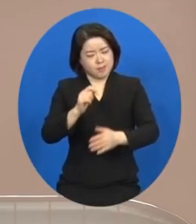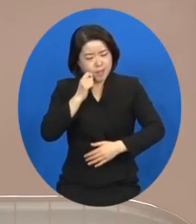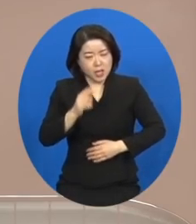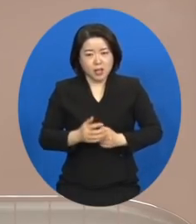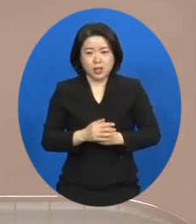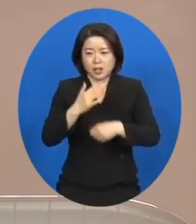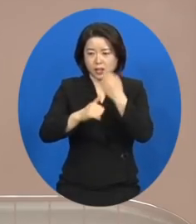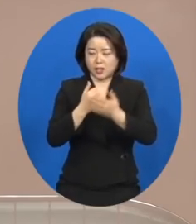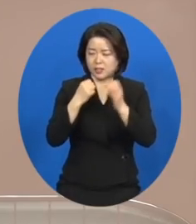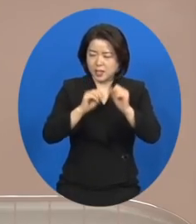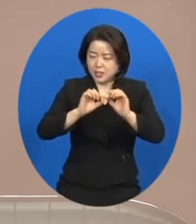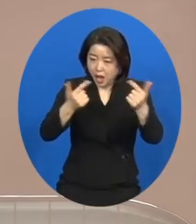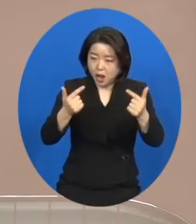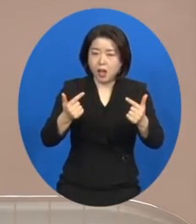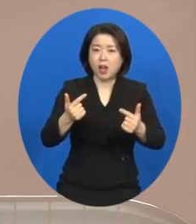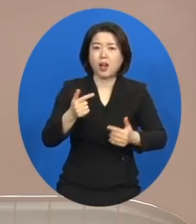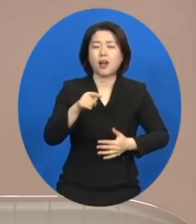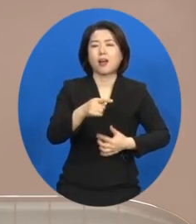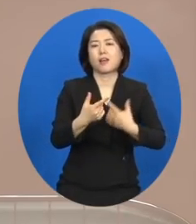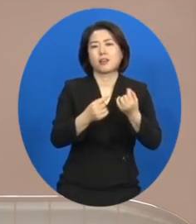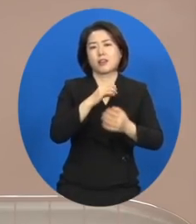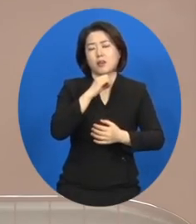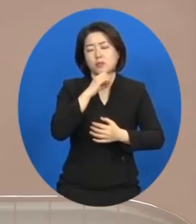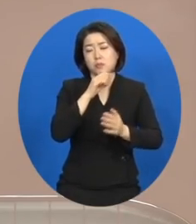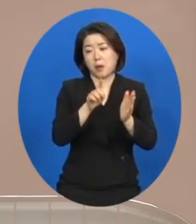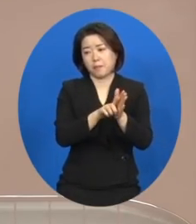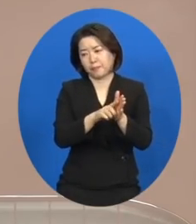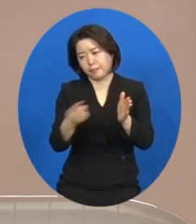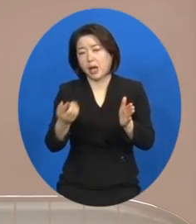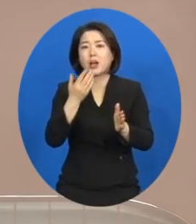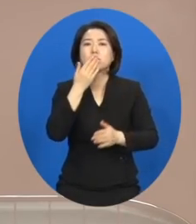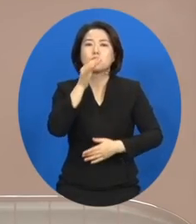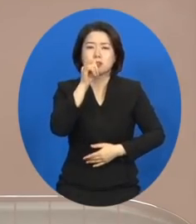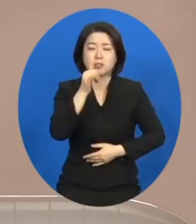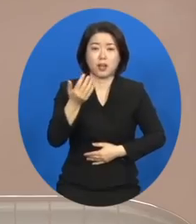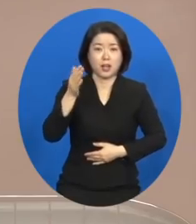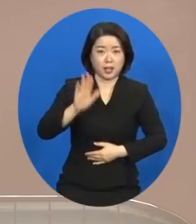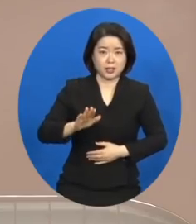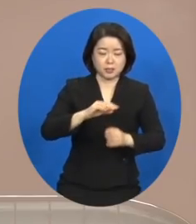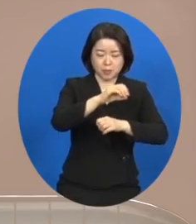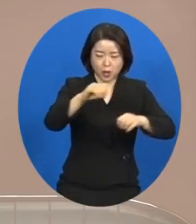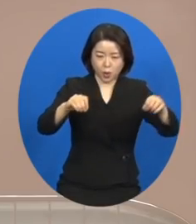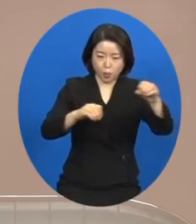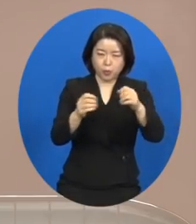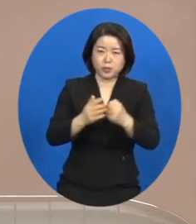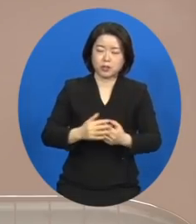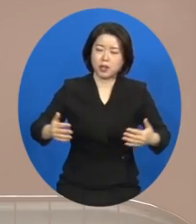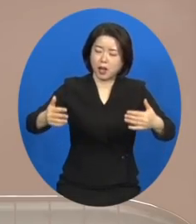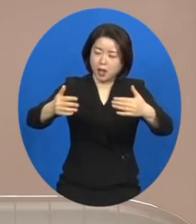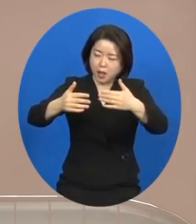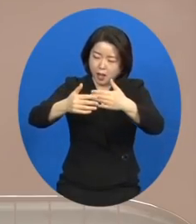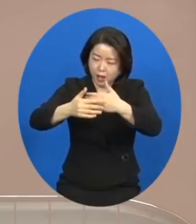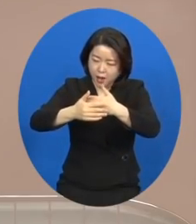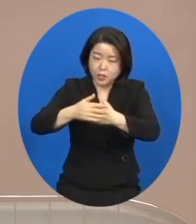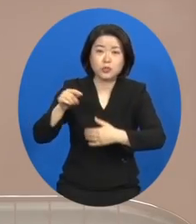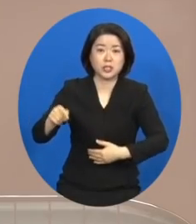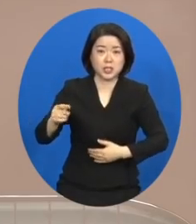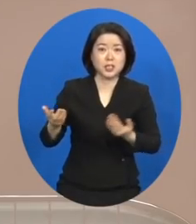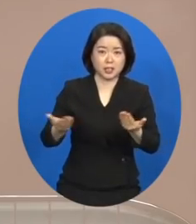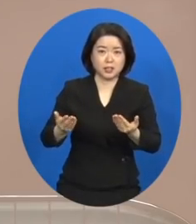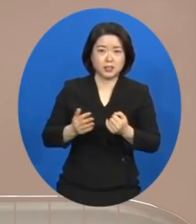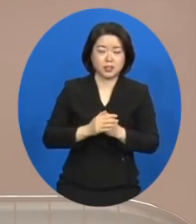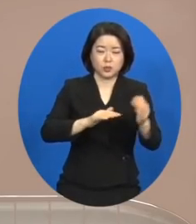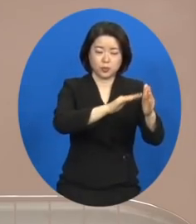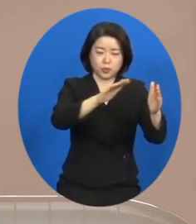안 계시나 봐. 이렇게 시험이 될 수 있는 상황이었죠. 그런데 오히려 그 사건은요 우리 온 가정의 믿음을